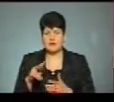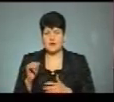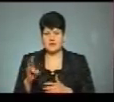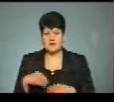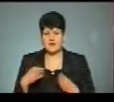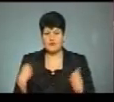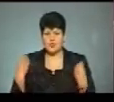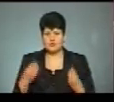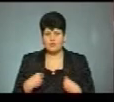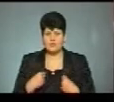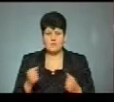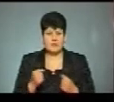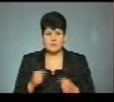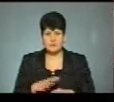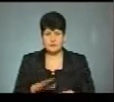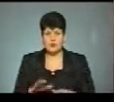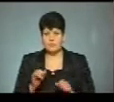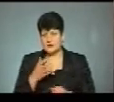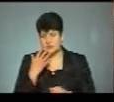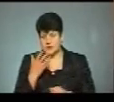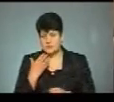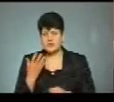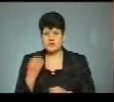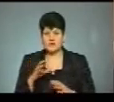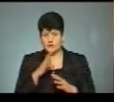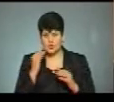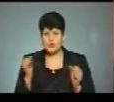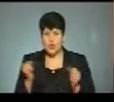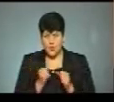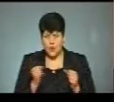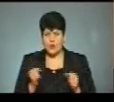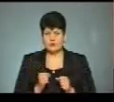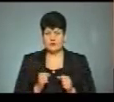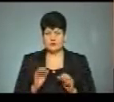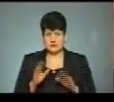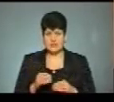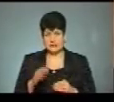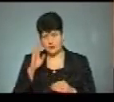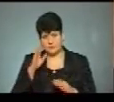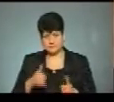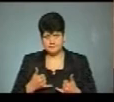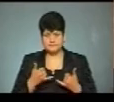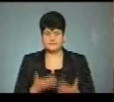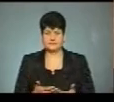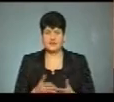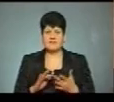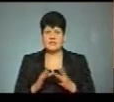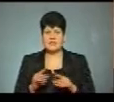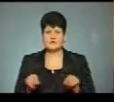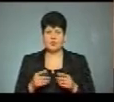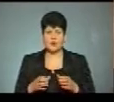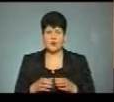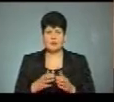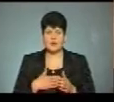кожуха, щоб хлопці не мерзли. Можливо, трошки потепліло, але ще ж таке вночі дуже холодно, то що для хлопців згодиться. В інтернеті створена група